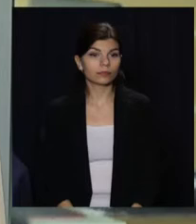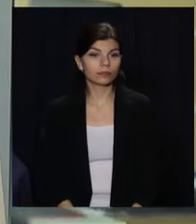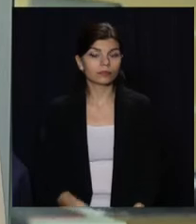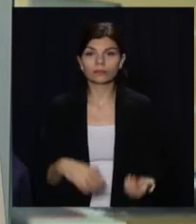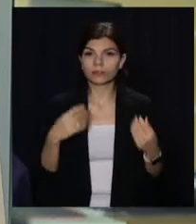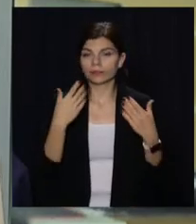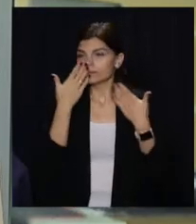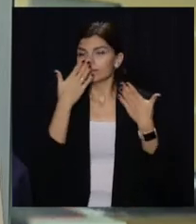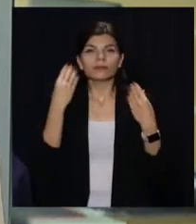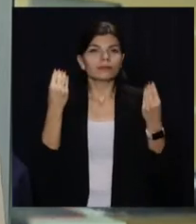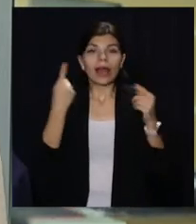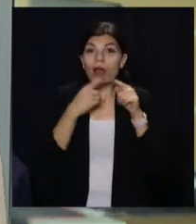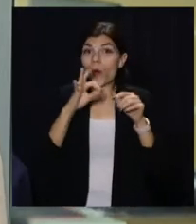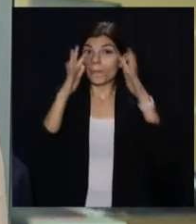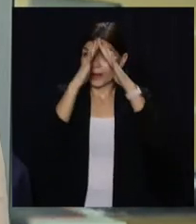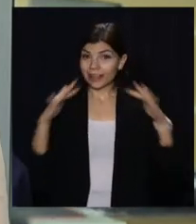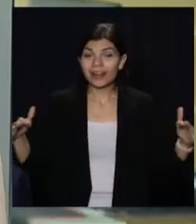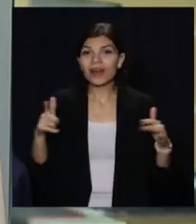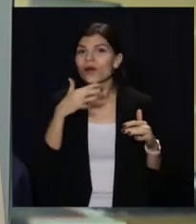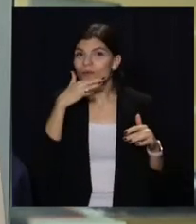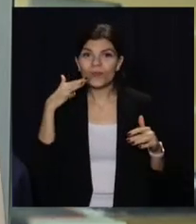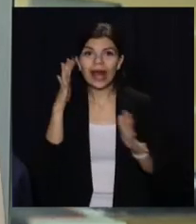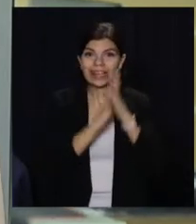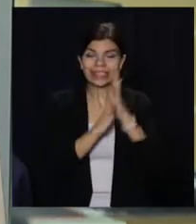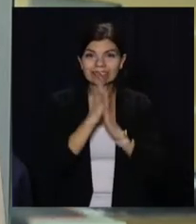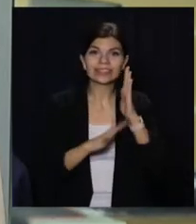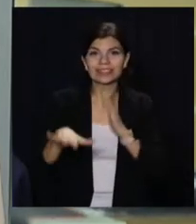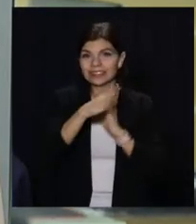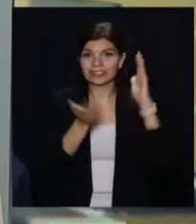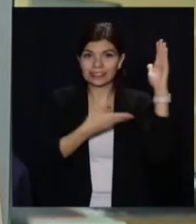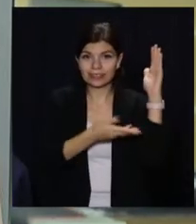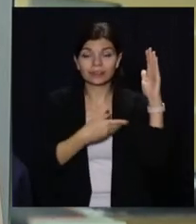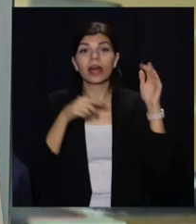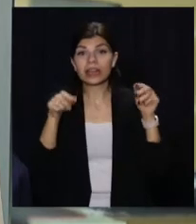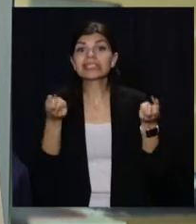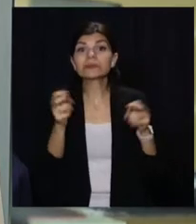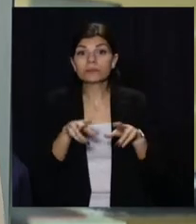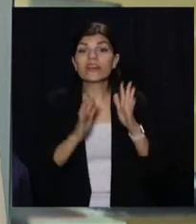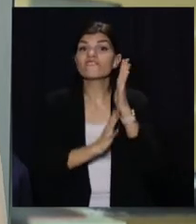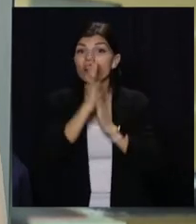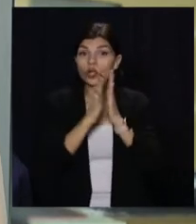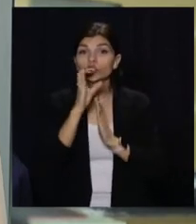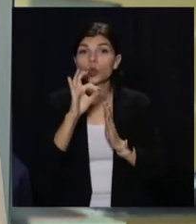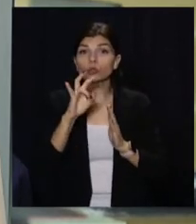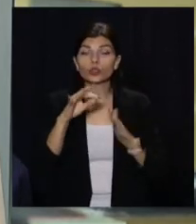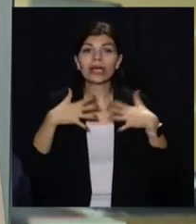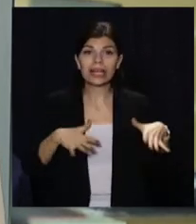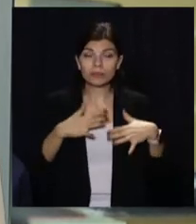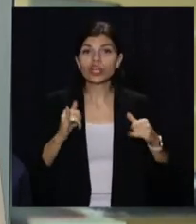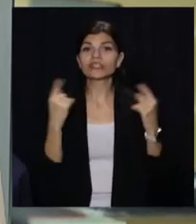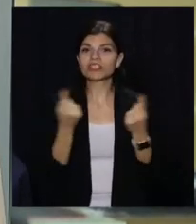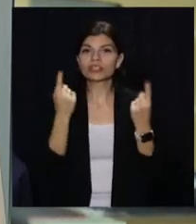Пишні й пахучі – це про ялинки. На них багате лісництво на Микільському на Дніпрі. Там спеціально вирощують сосну кримську та